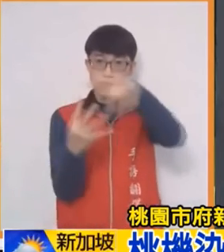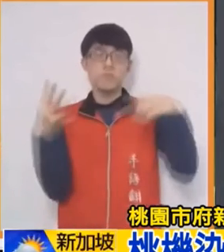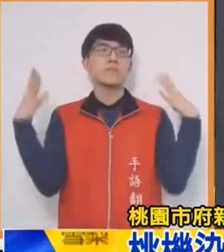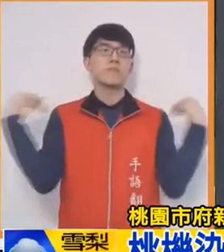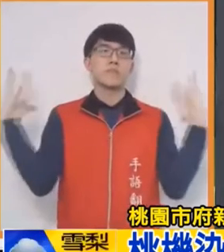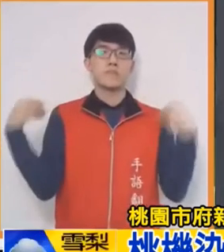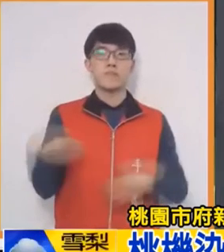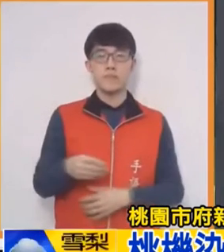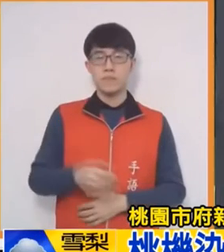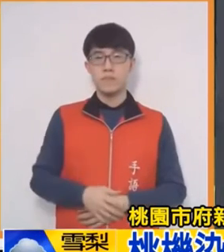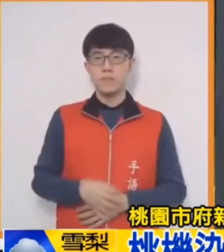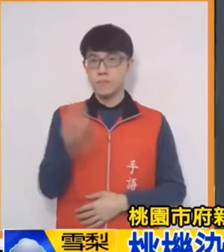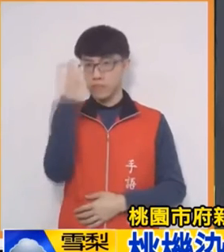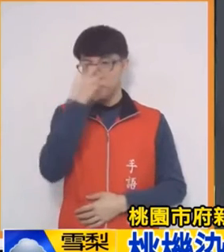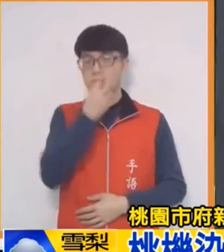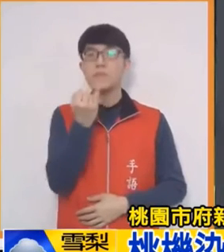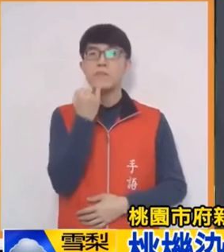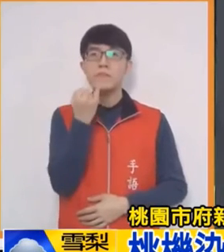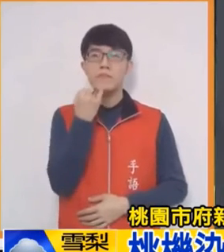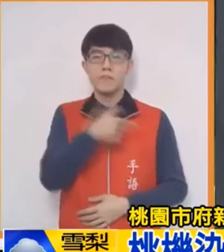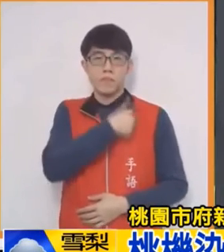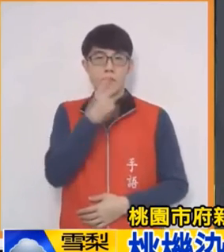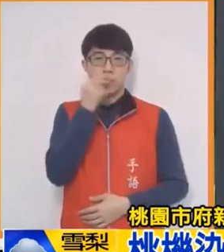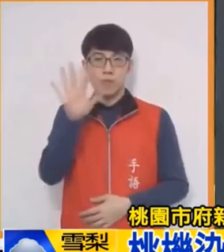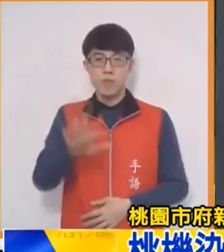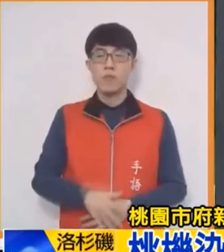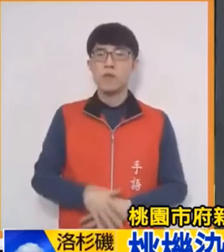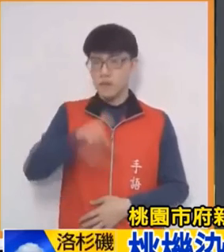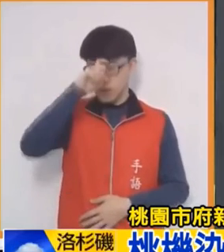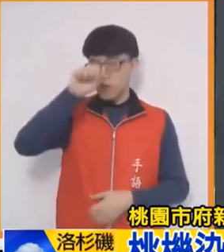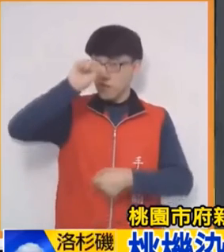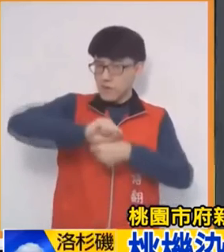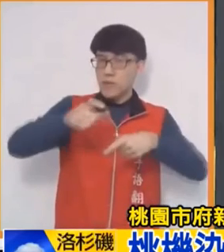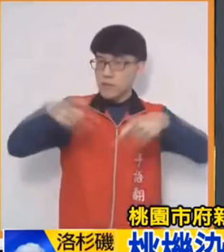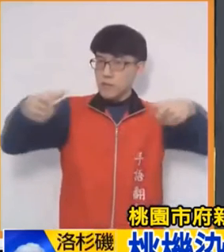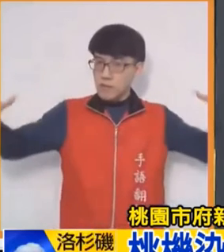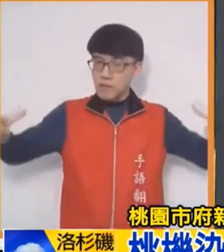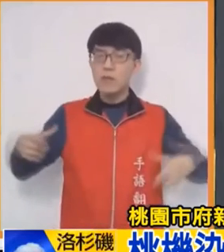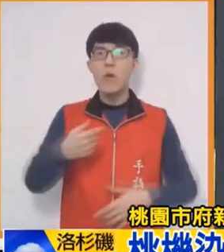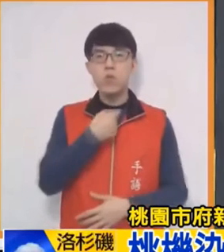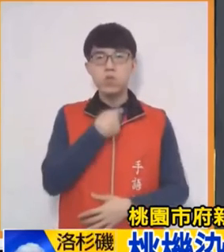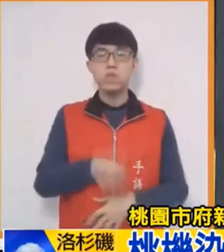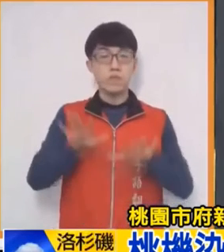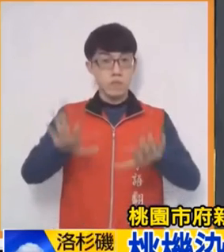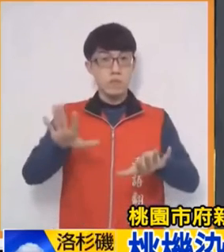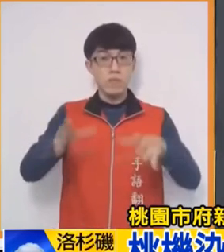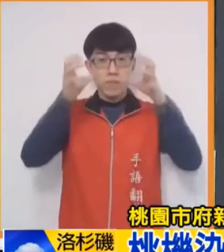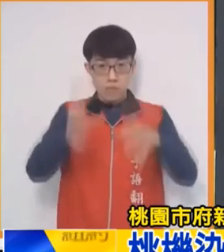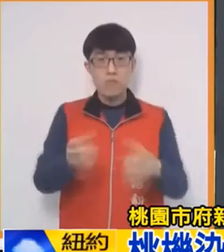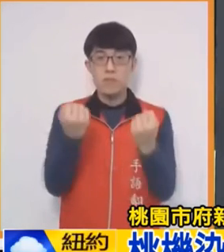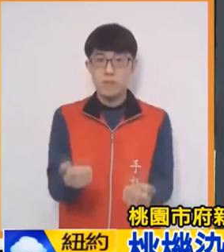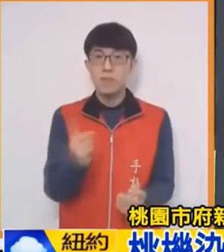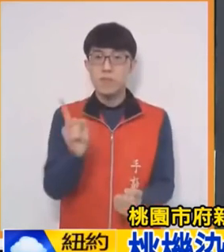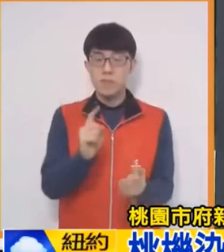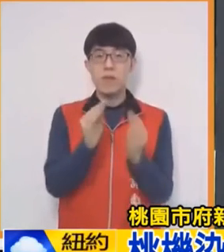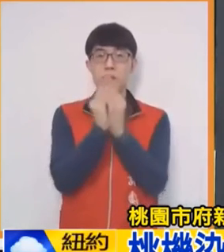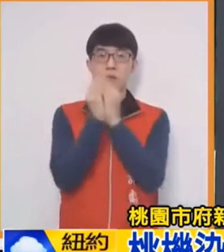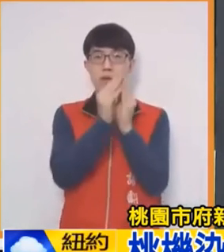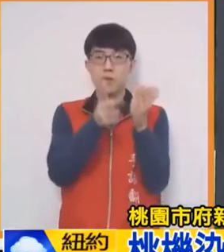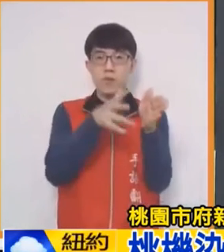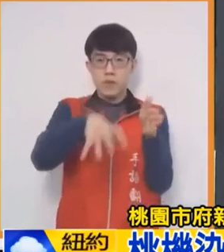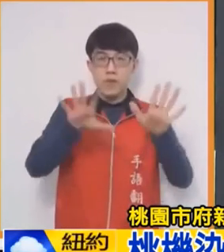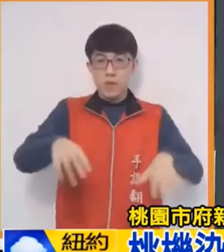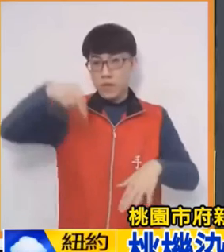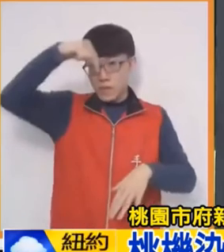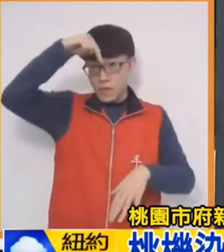应这个扩大采检呢，所以我们今天桃园市政府在桃园火车站，在今天下午